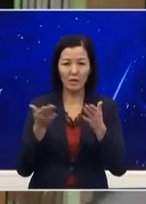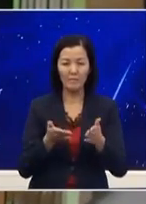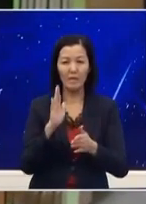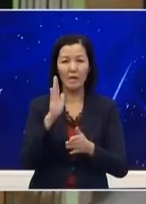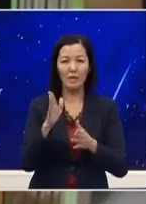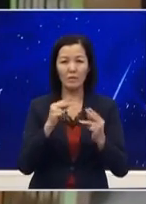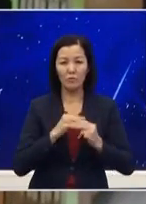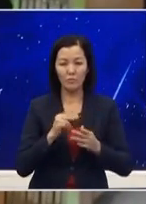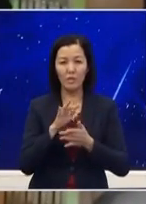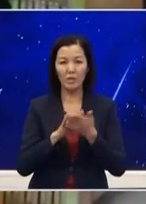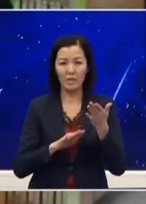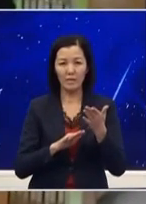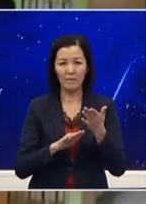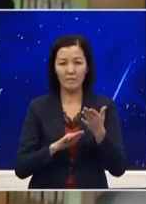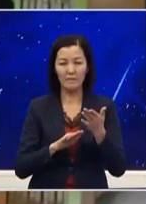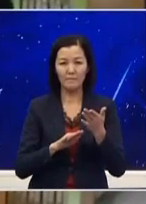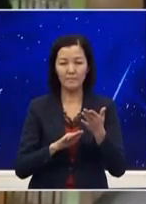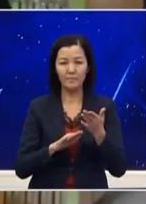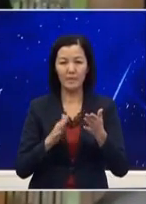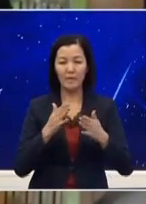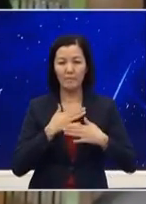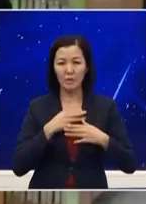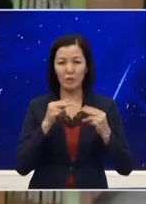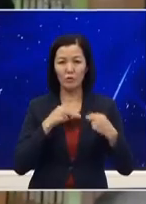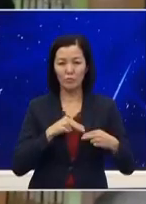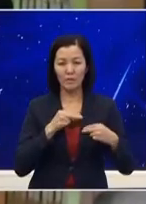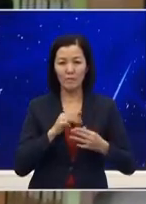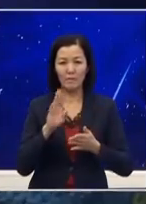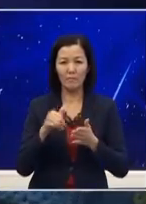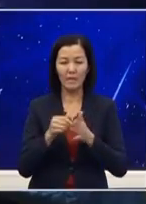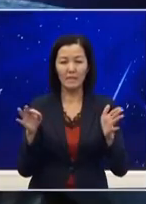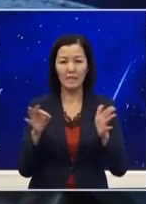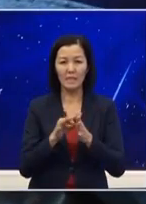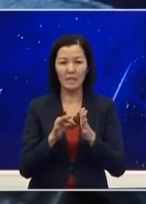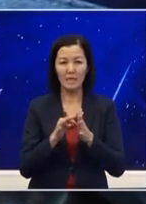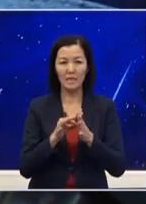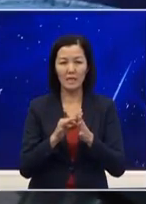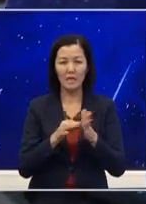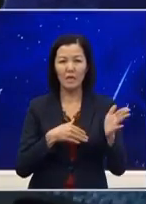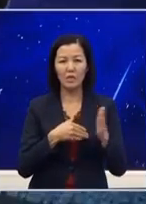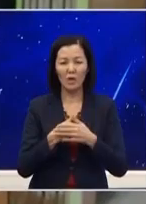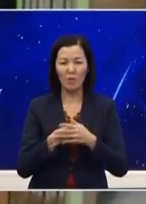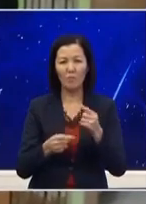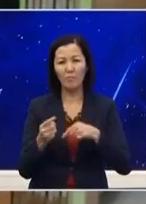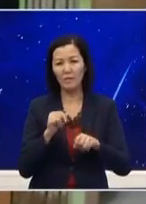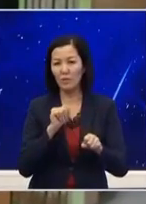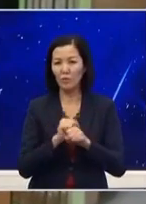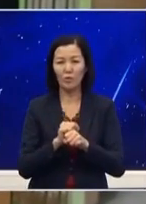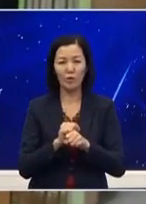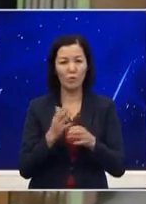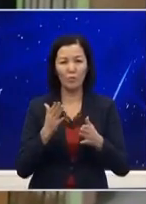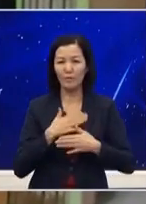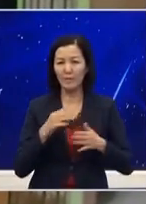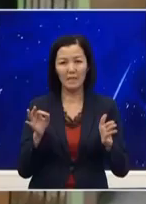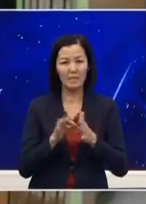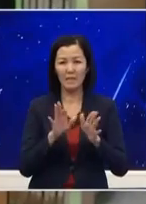жұмыстар жүргізіледі. Және де біздің жұмыстарымыздың басты мақсаты ол жауып, біреудің бизнесін не болмаса, біреудің ісін тоқтату